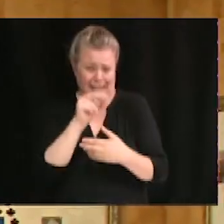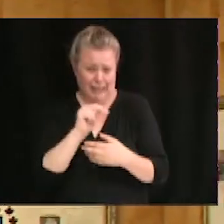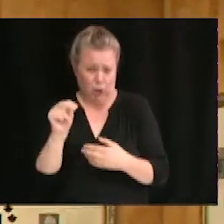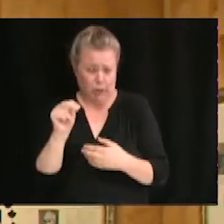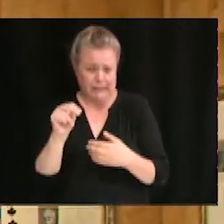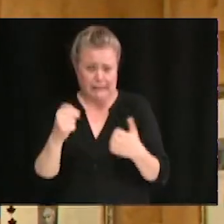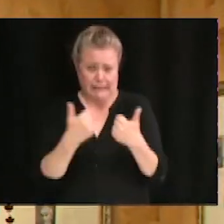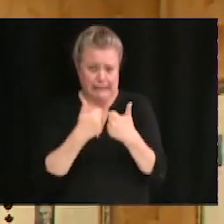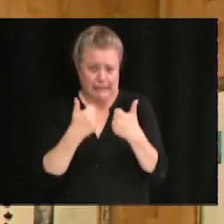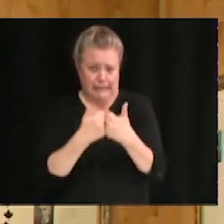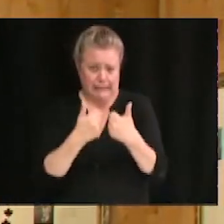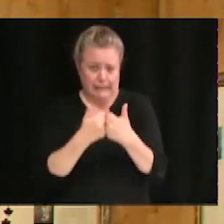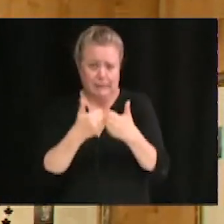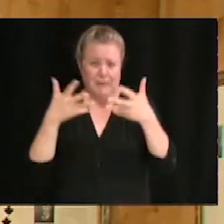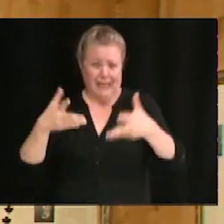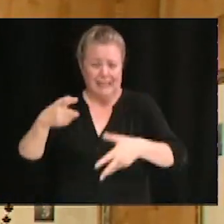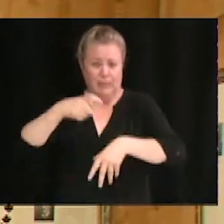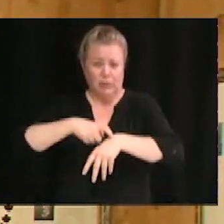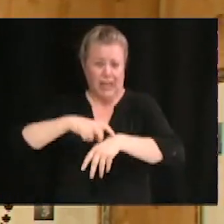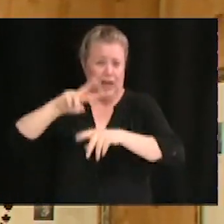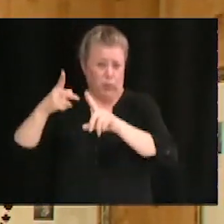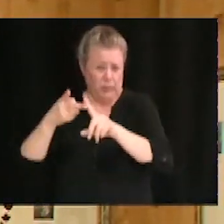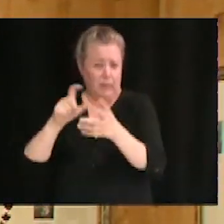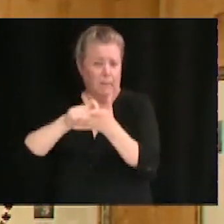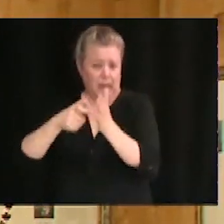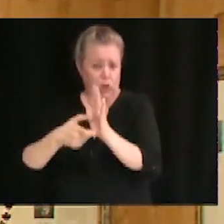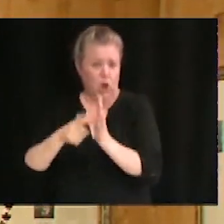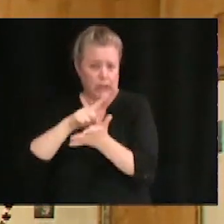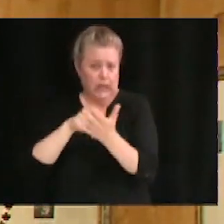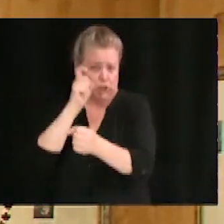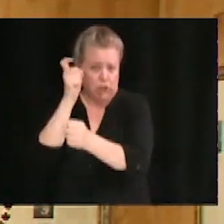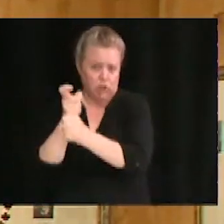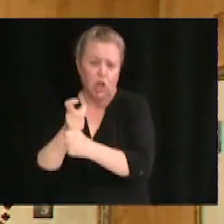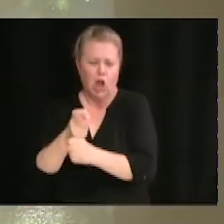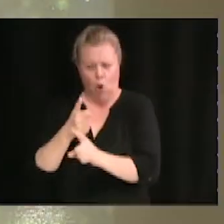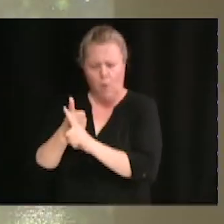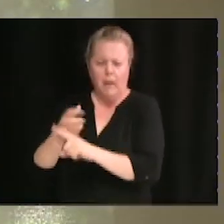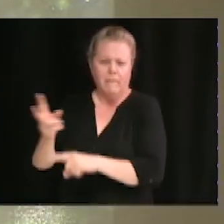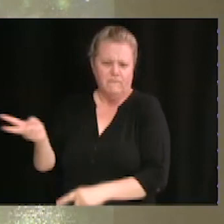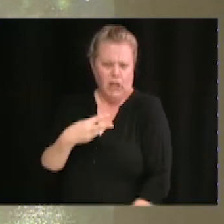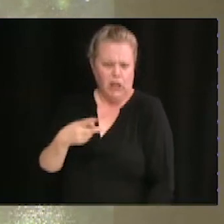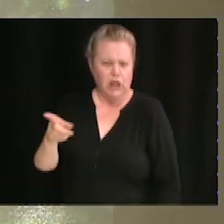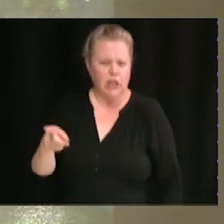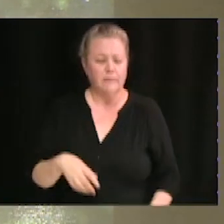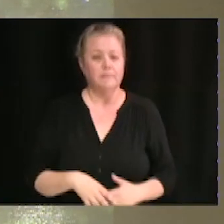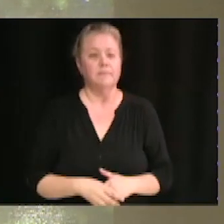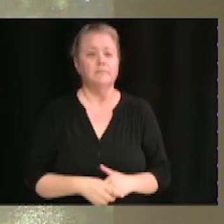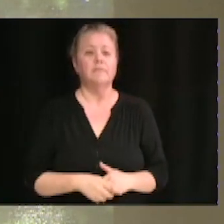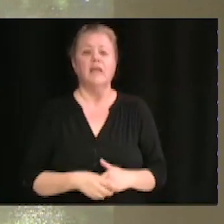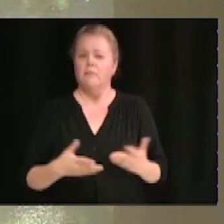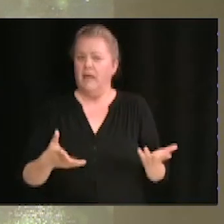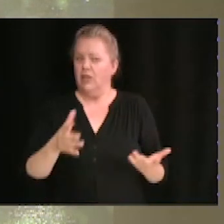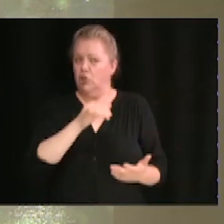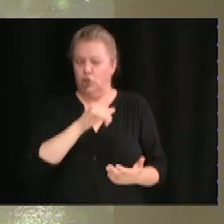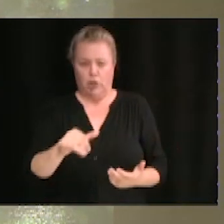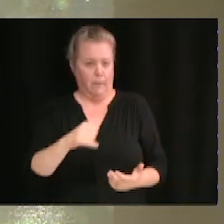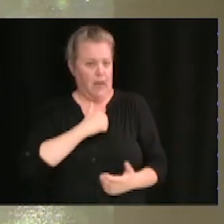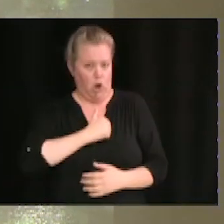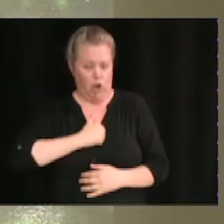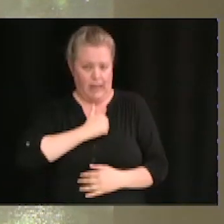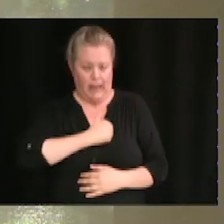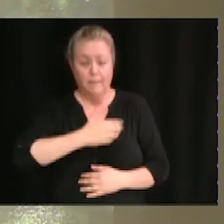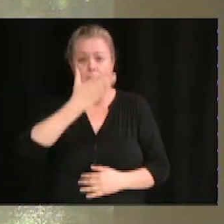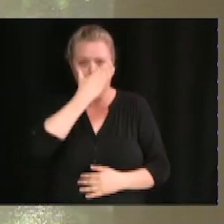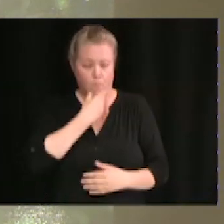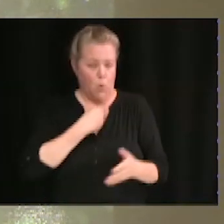puis il restait du temps en deuxième période que j'ai acheté. J'étais assez vite en affaires. D'accord. Je ne'ai jamais regretté, c un très beau coin, j'ai l'impression